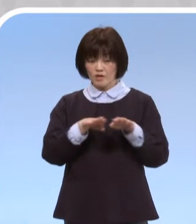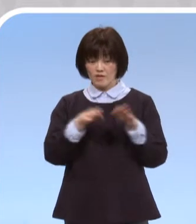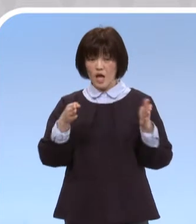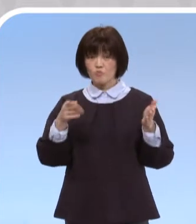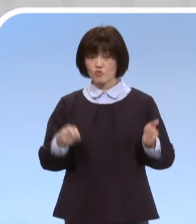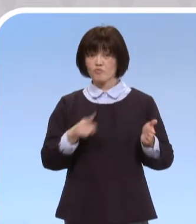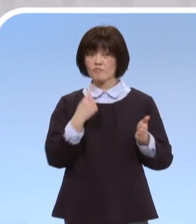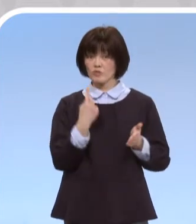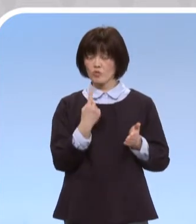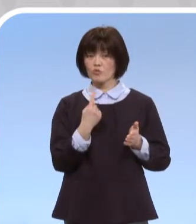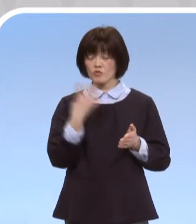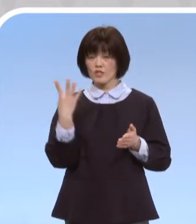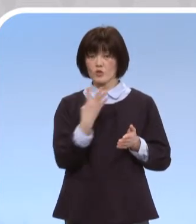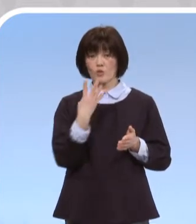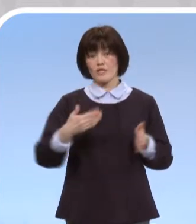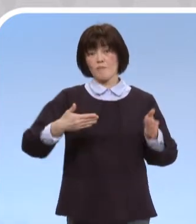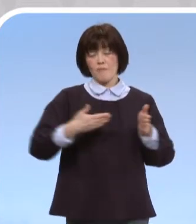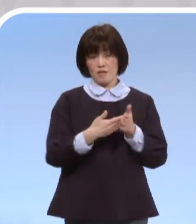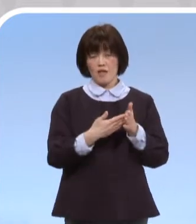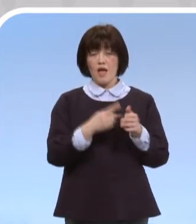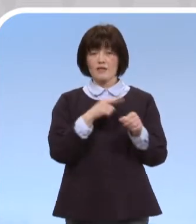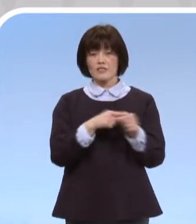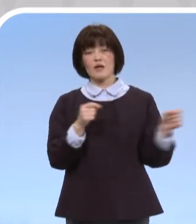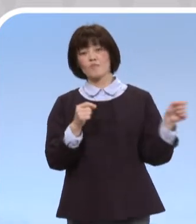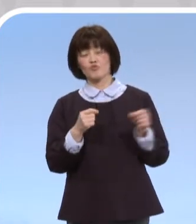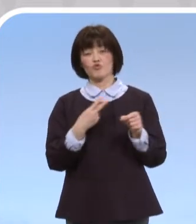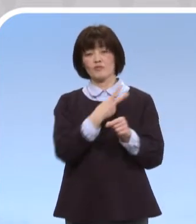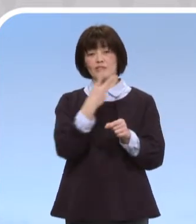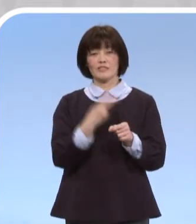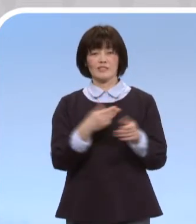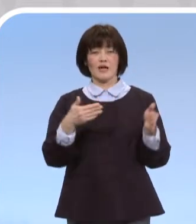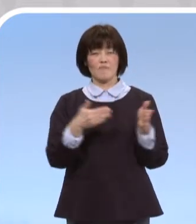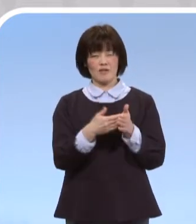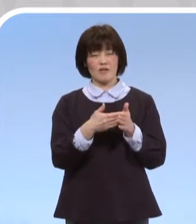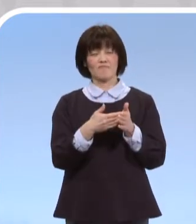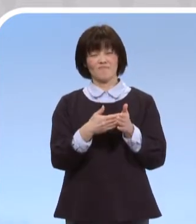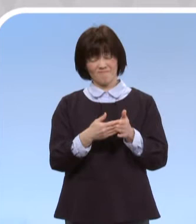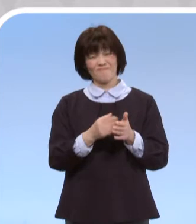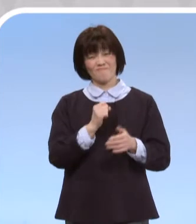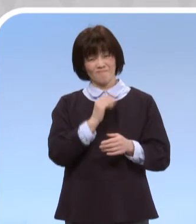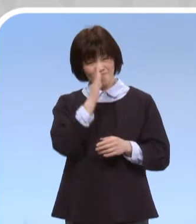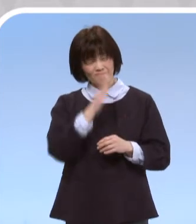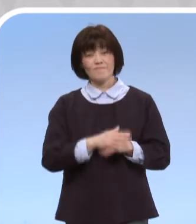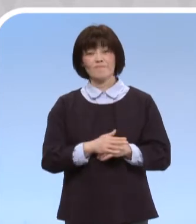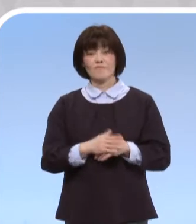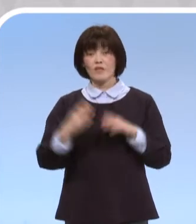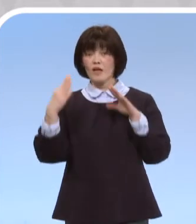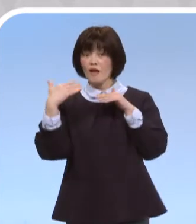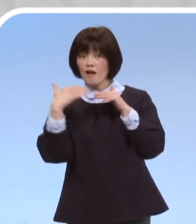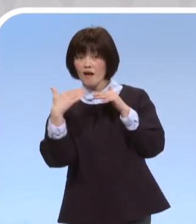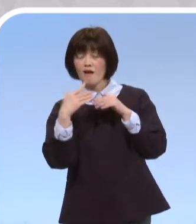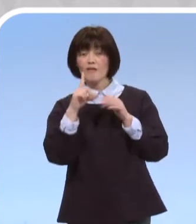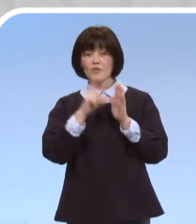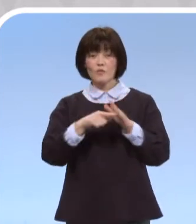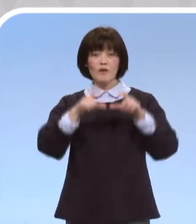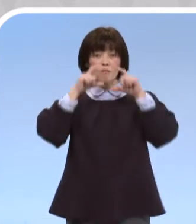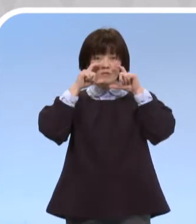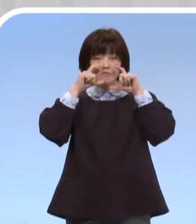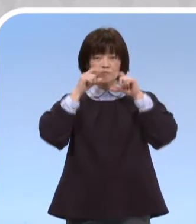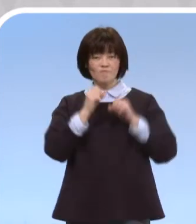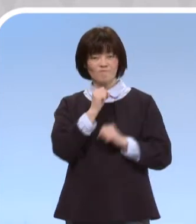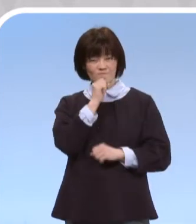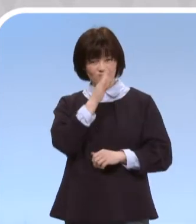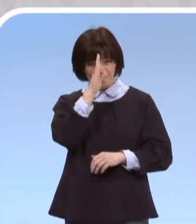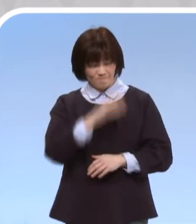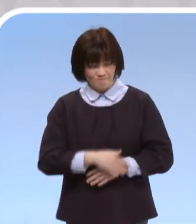テーブルでは4人以内で2時間以内を目安とし、会話の時はマスクの着用を徹底してください